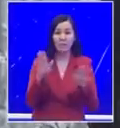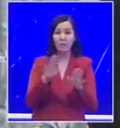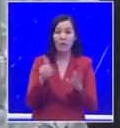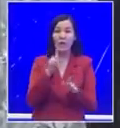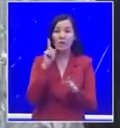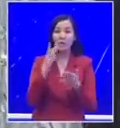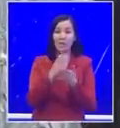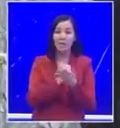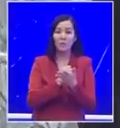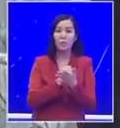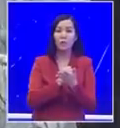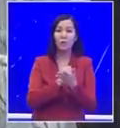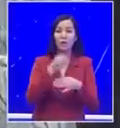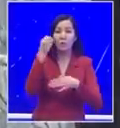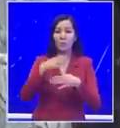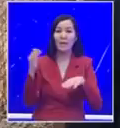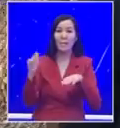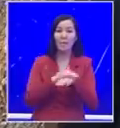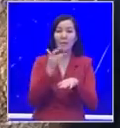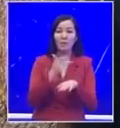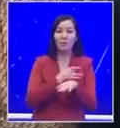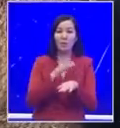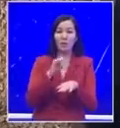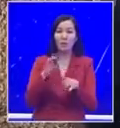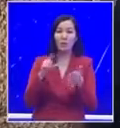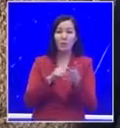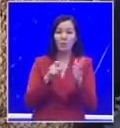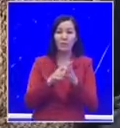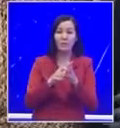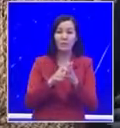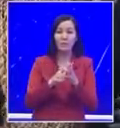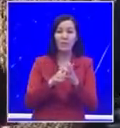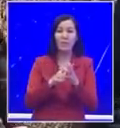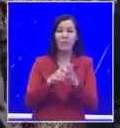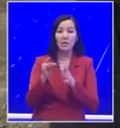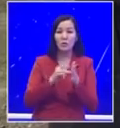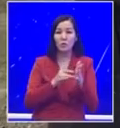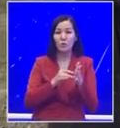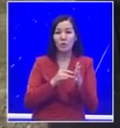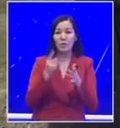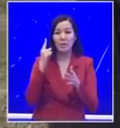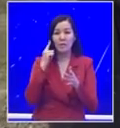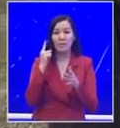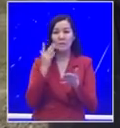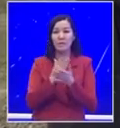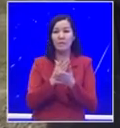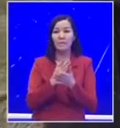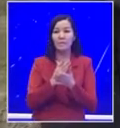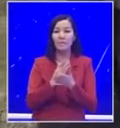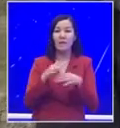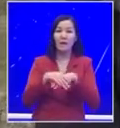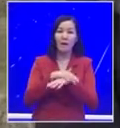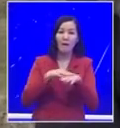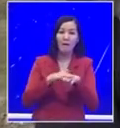Жастар ресурстық орталығындағы мейірімді Жетісу фронт кеңсесіндегі қауырт желден алған. Халқыма ризамыз.